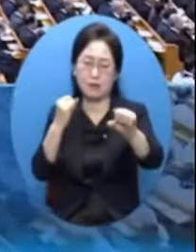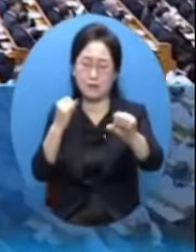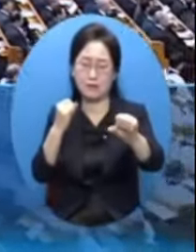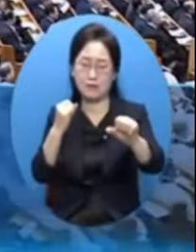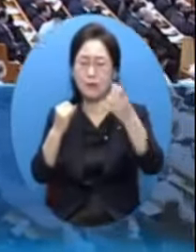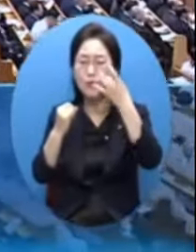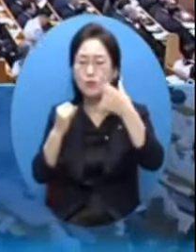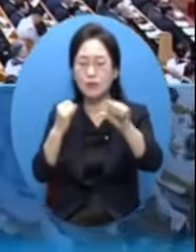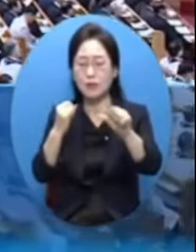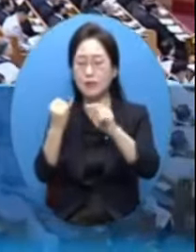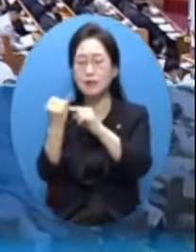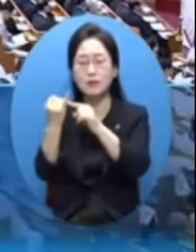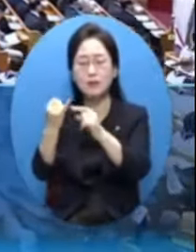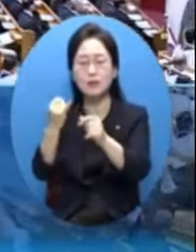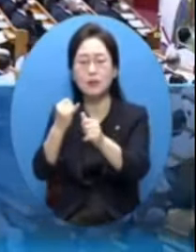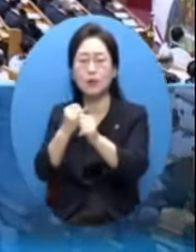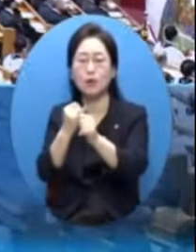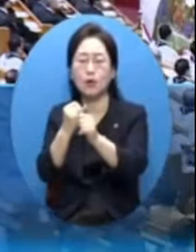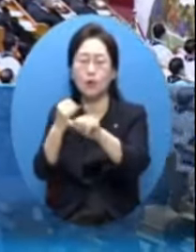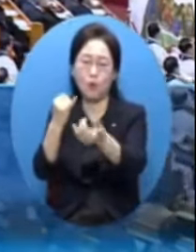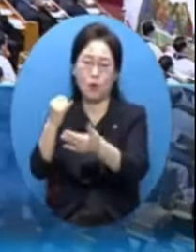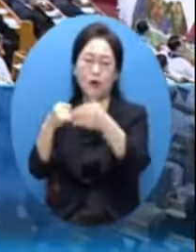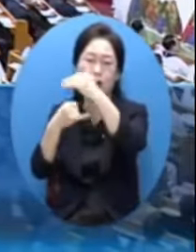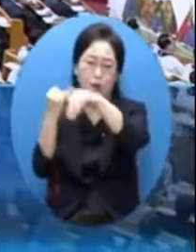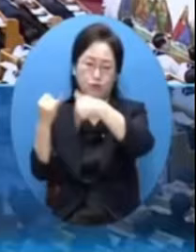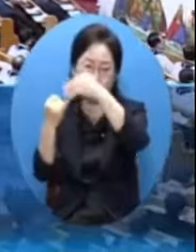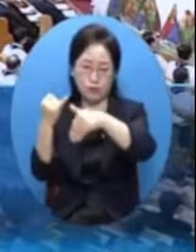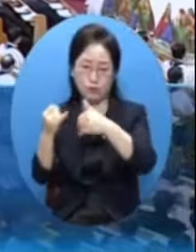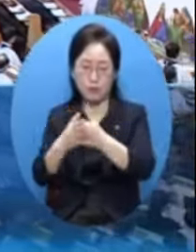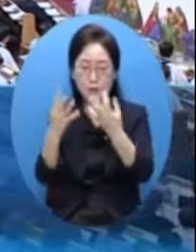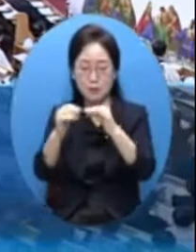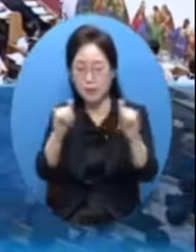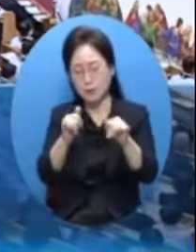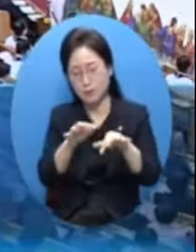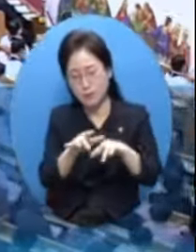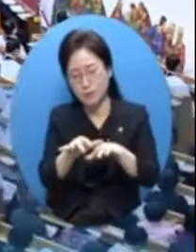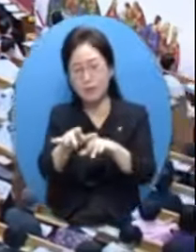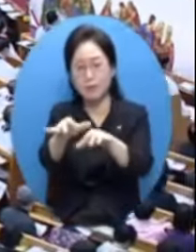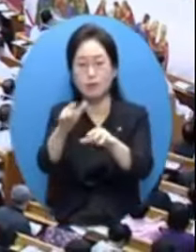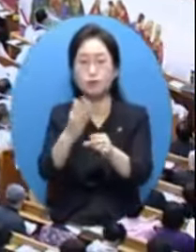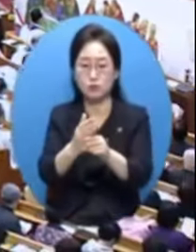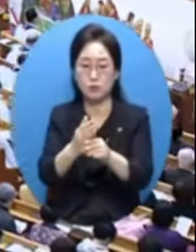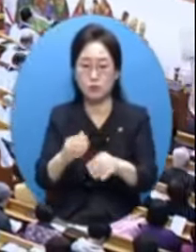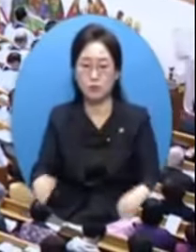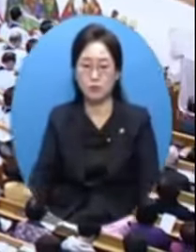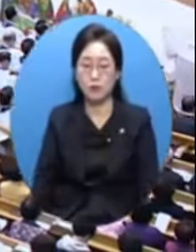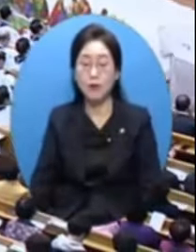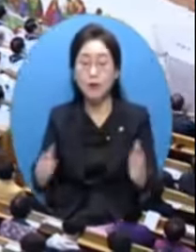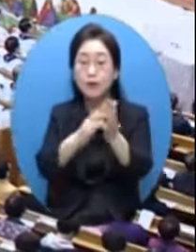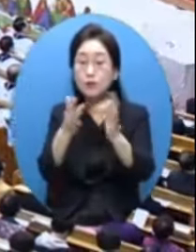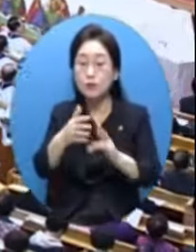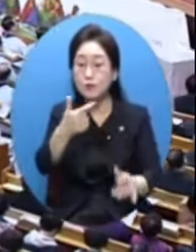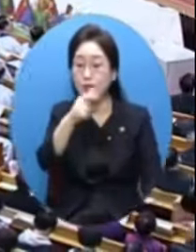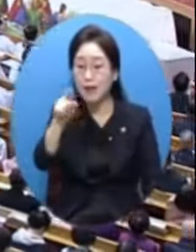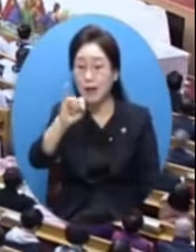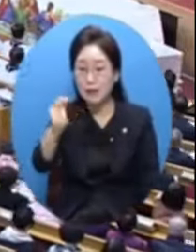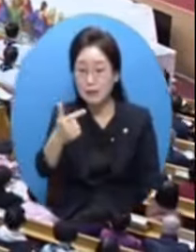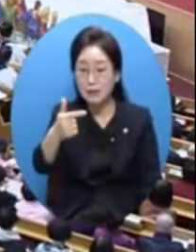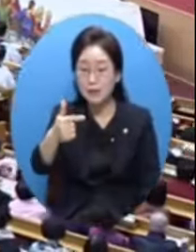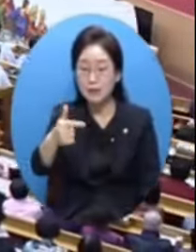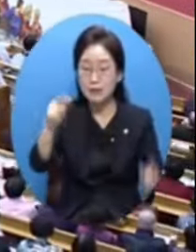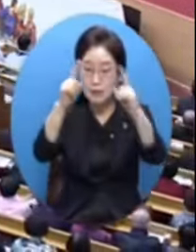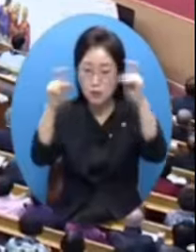어머니는 과부라 그 성에 많은 사람도 그와 함께 나오거늘. 예수님께서 나인 성으로 가실 때에 죽은